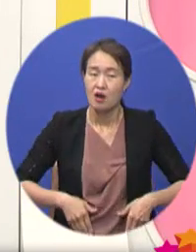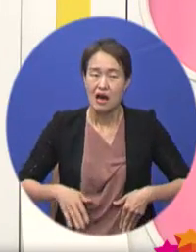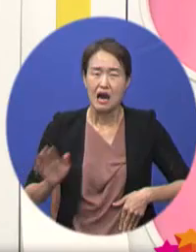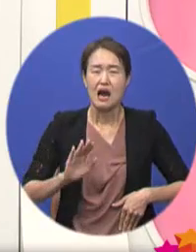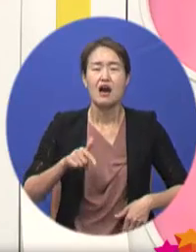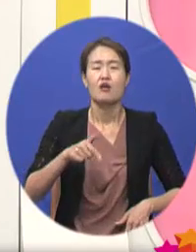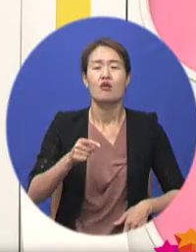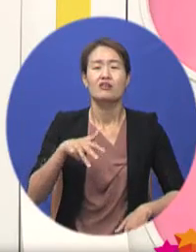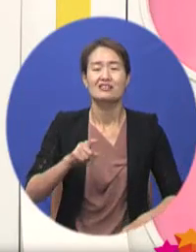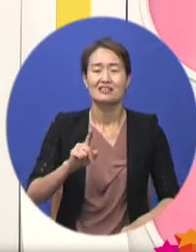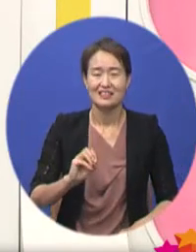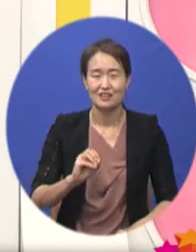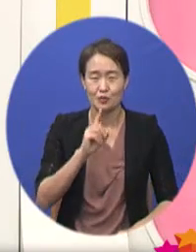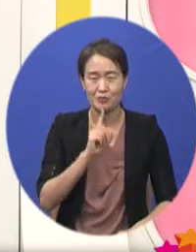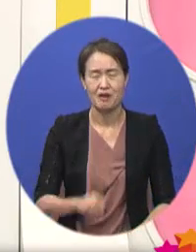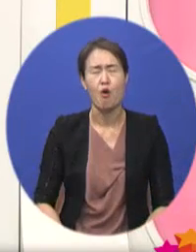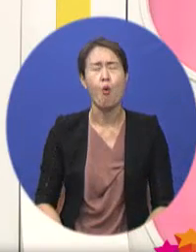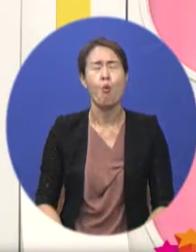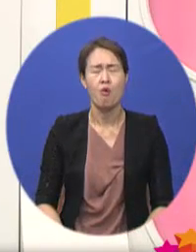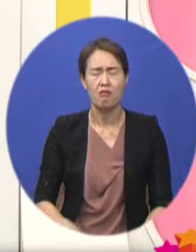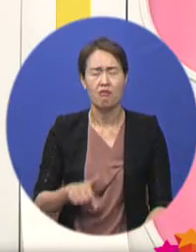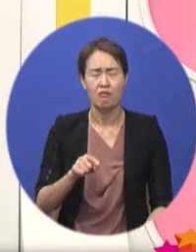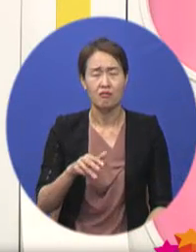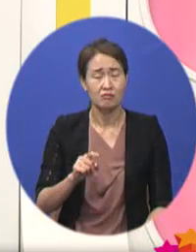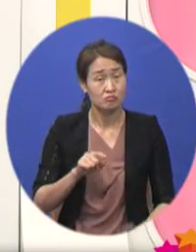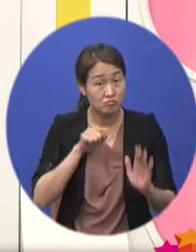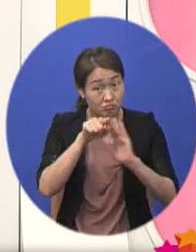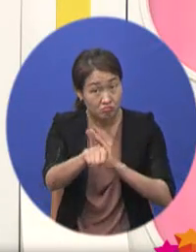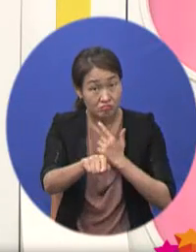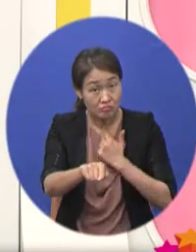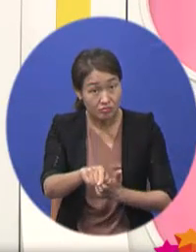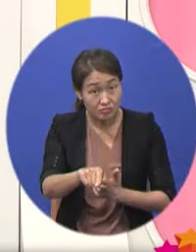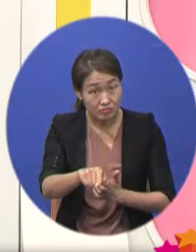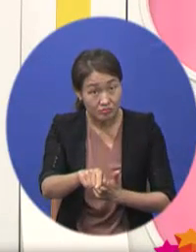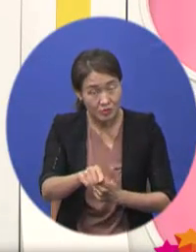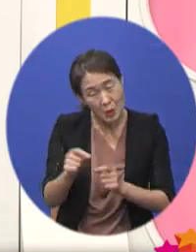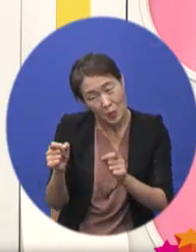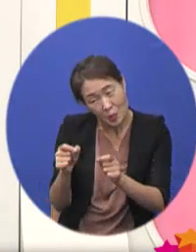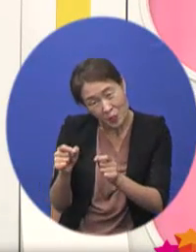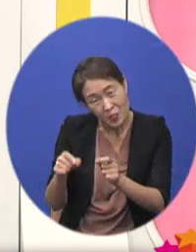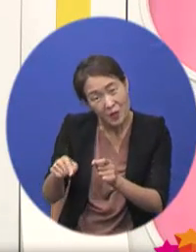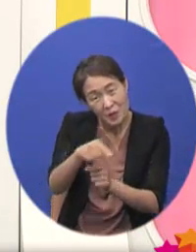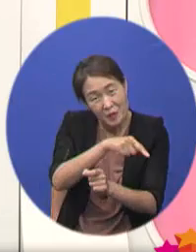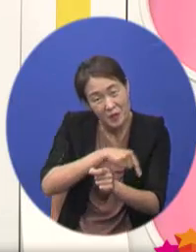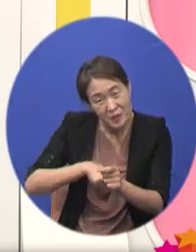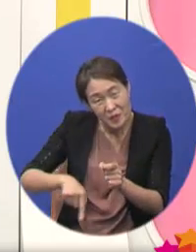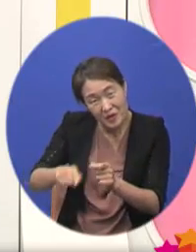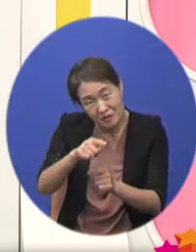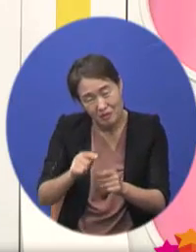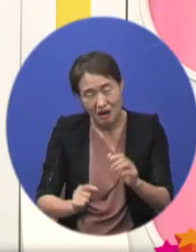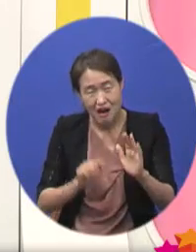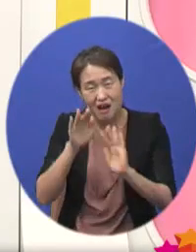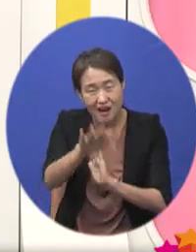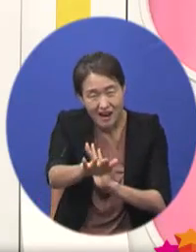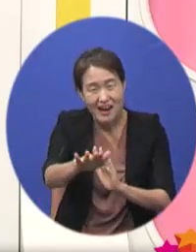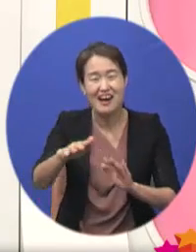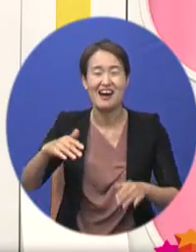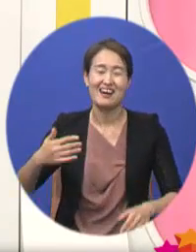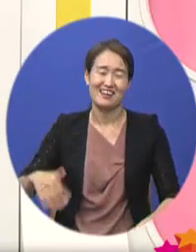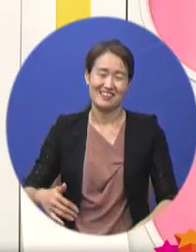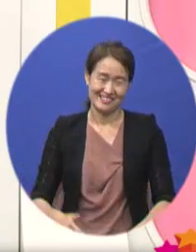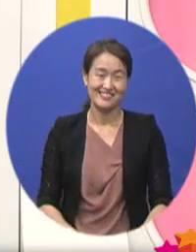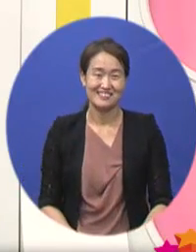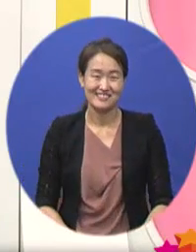거창. 거창. 예. 거창. 거창 가봤어요? 그 근처로만 이렇게 가본 거. 거창에 딱 도착은 예. 못 해본 것